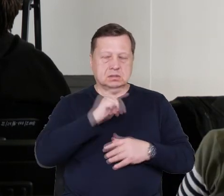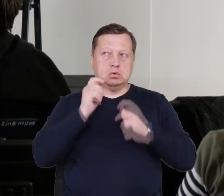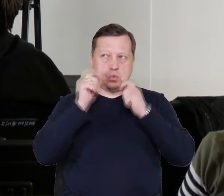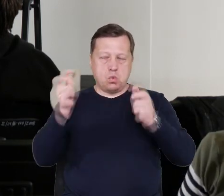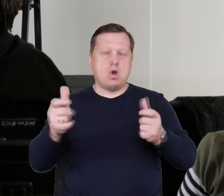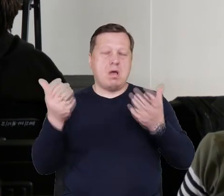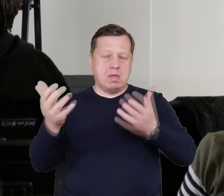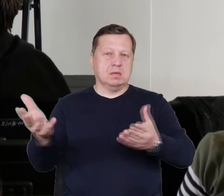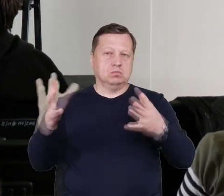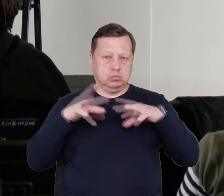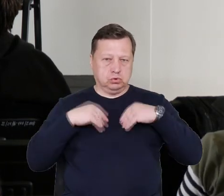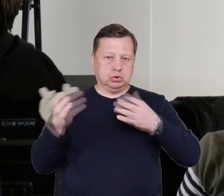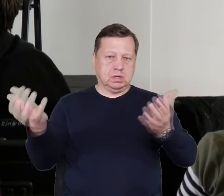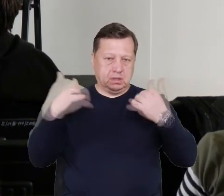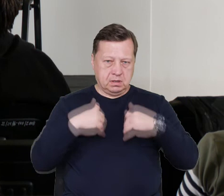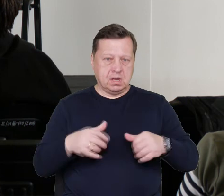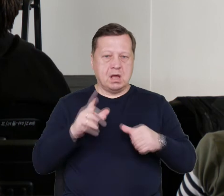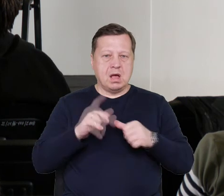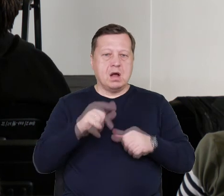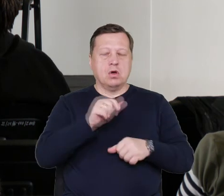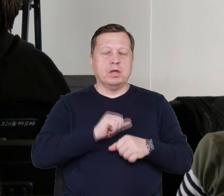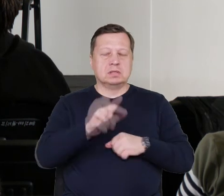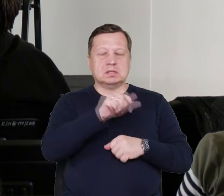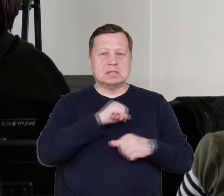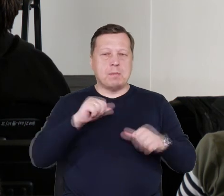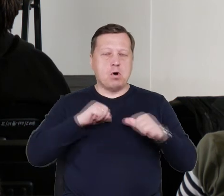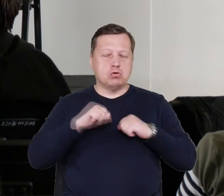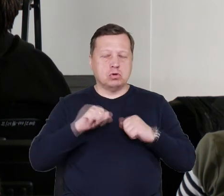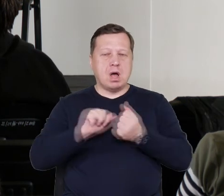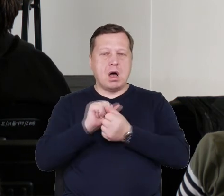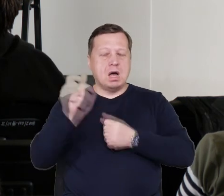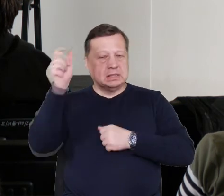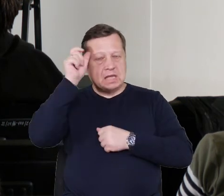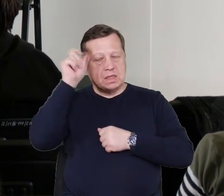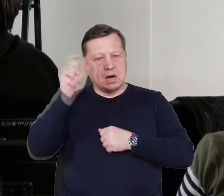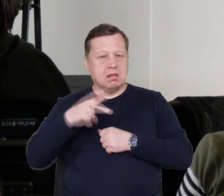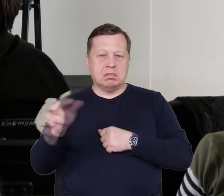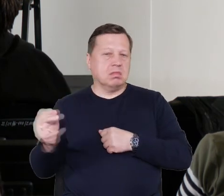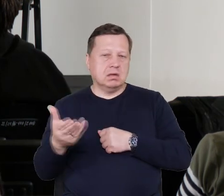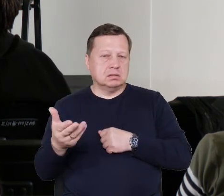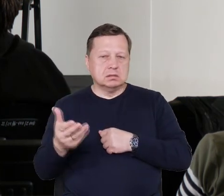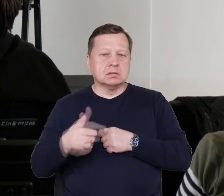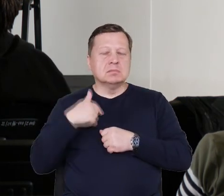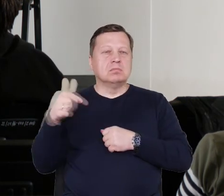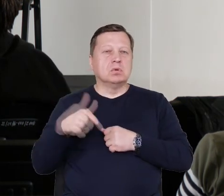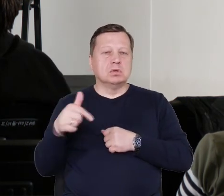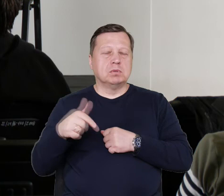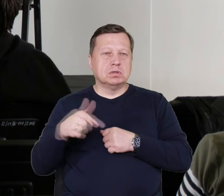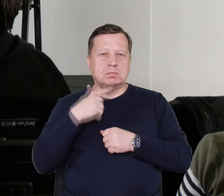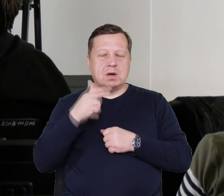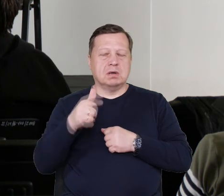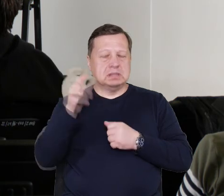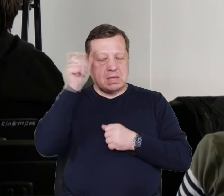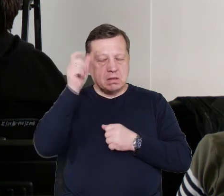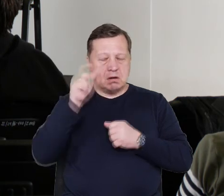mogą to robić natomiast mamy tu znowu inicjatywę samorządową a nie centralną Atut chyba raczej takiego większego centralnego